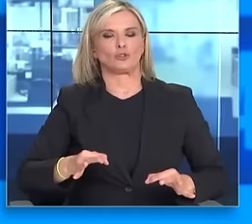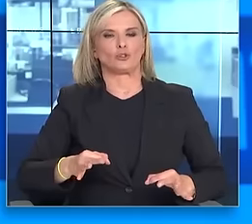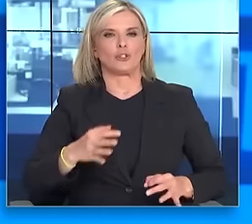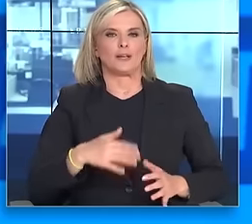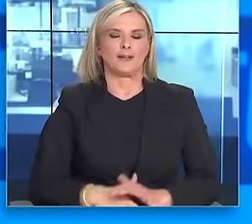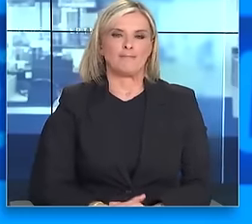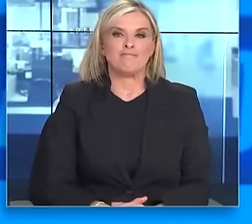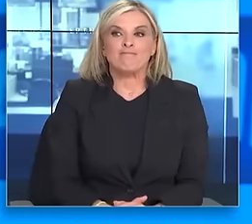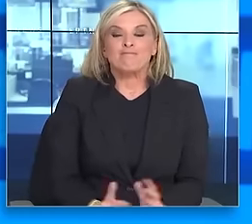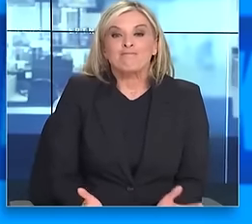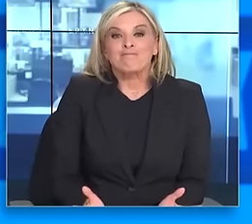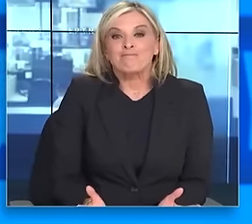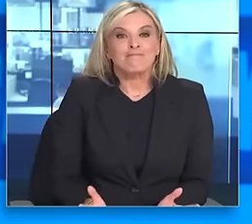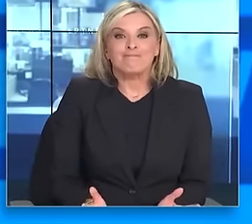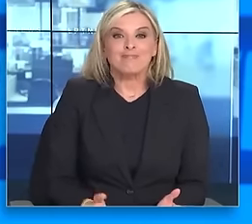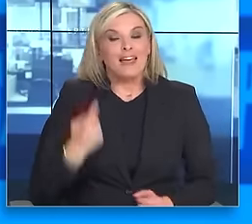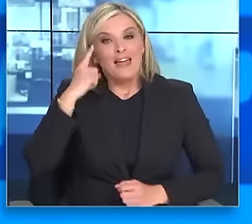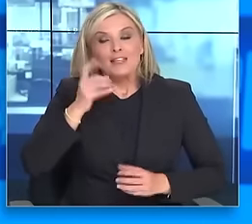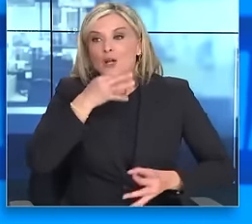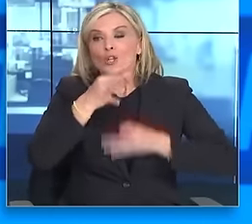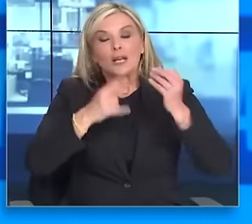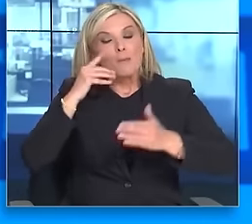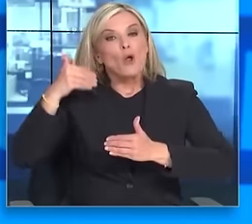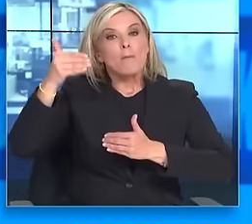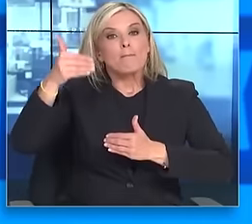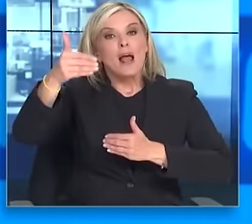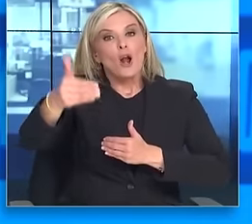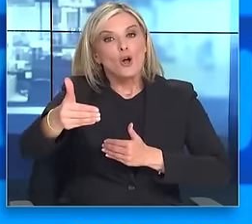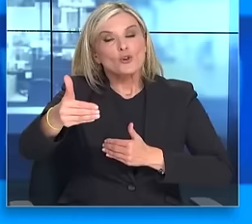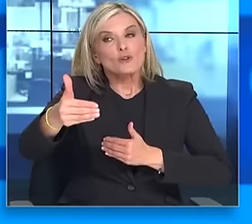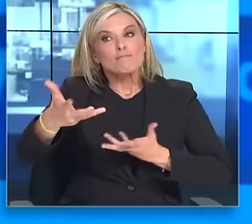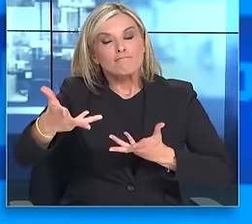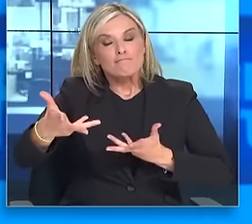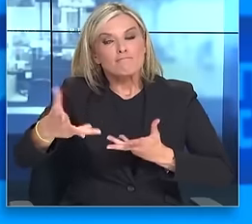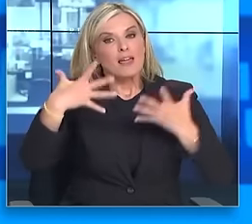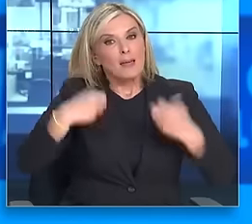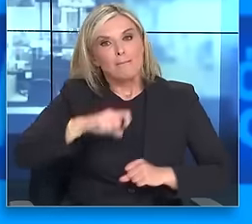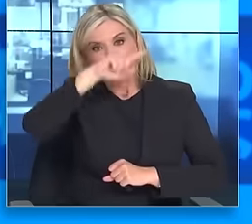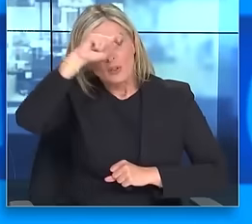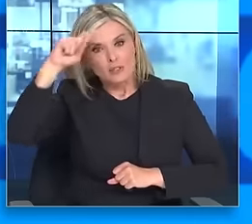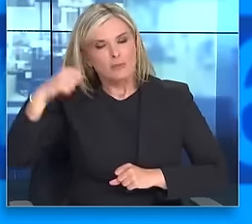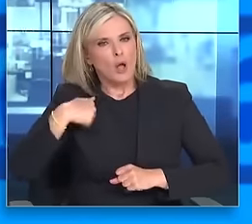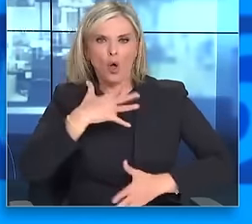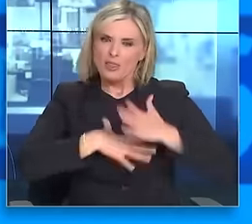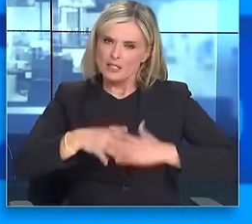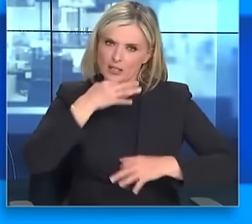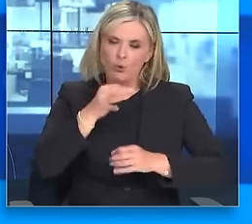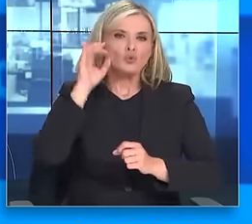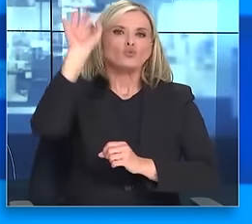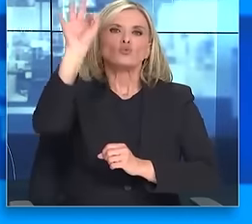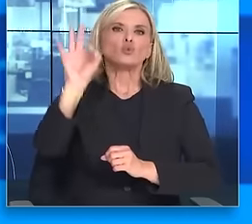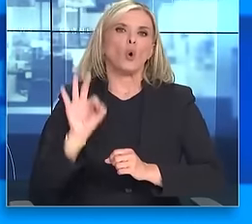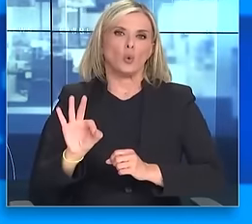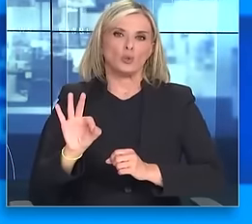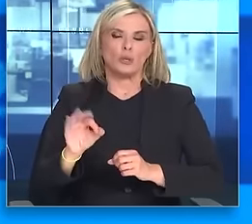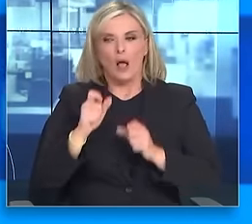Με βάζετε να προβάλλω στο μέλλον τις δυσκολίες του παρόντος. Θα σας πω ποιοι είναι οι στόχοι τους οποίους έχω θέσει. Mm-hmm. Να γίνουμε